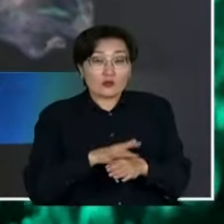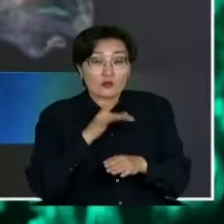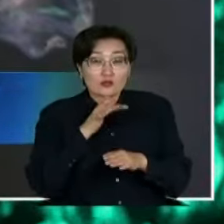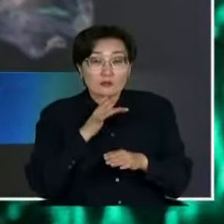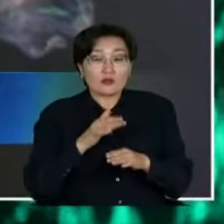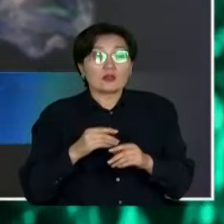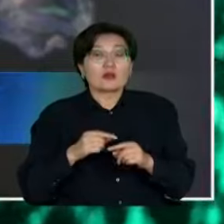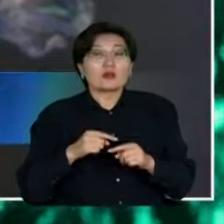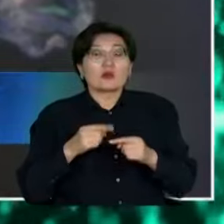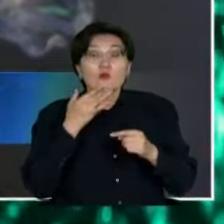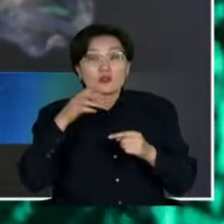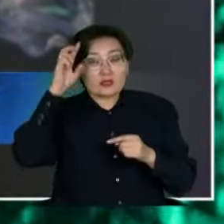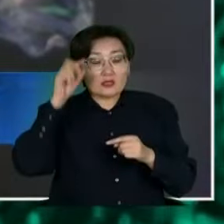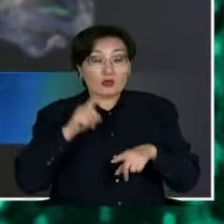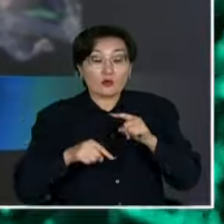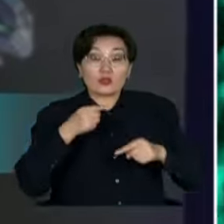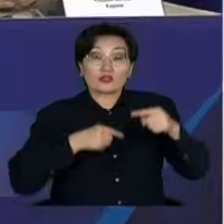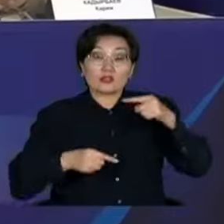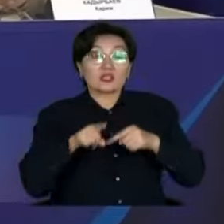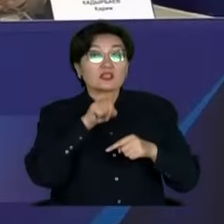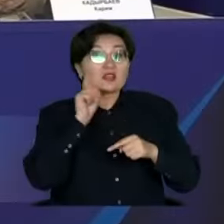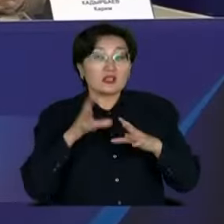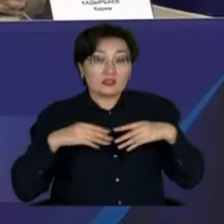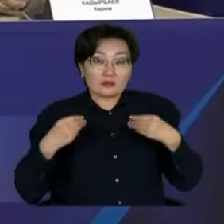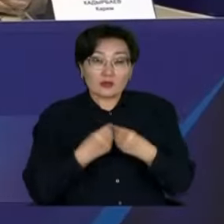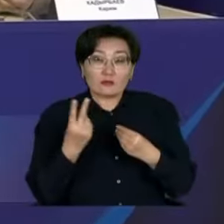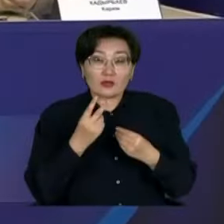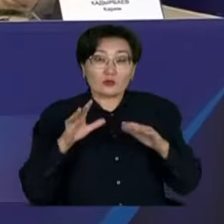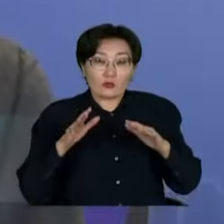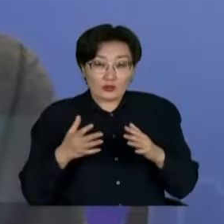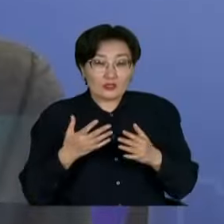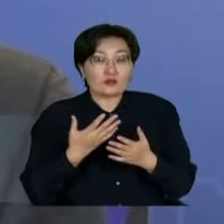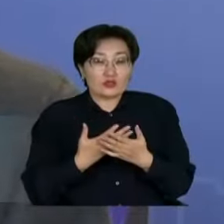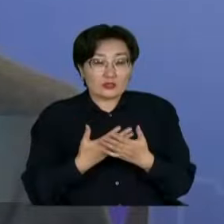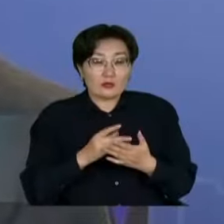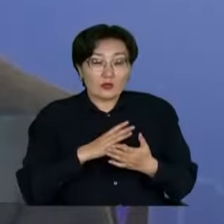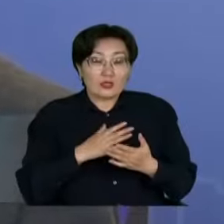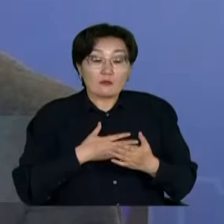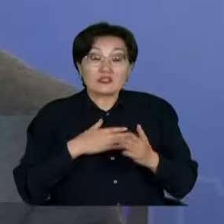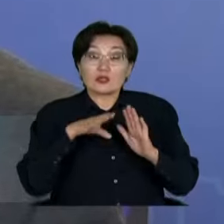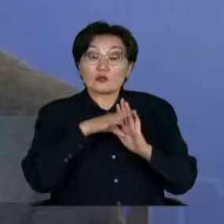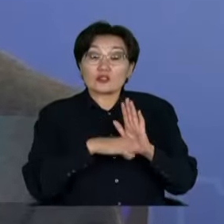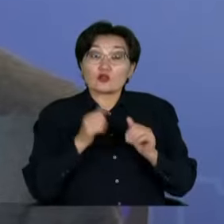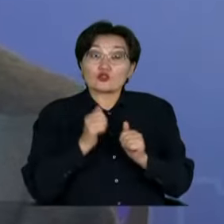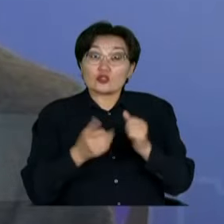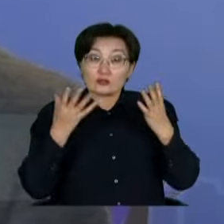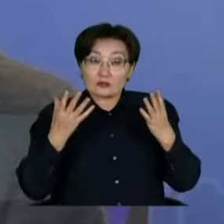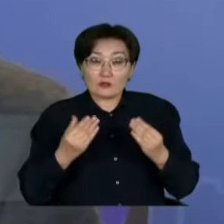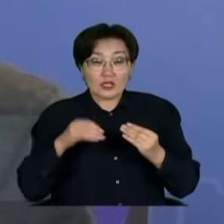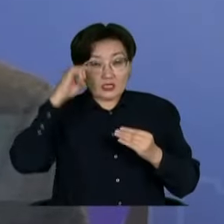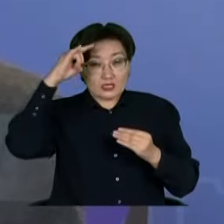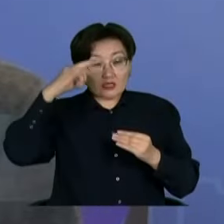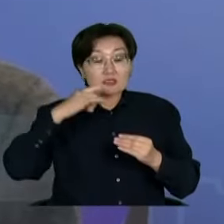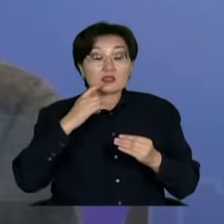жырақта жүріп, туған жеріне қайта оралған жас жұптың оқиғасын баяндайды. біздің программада күнделікті